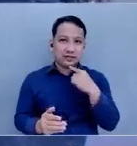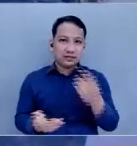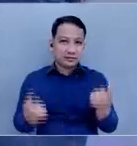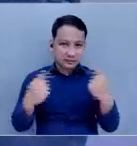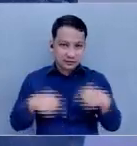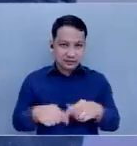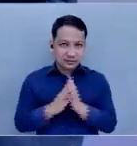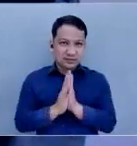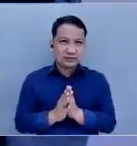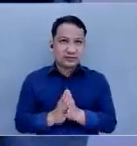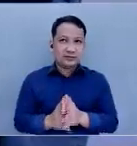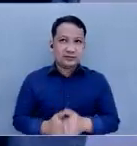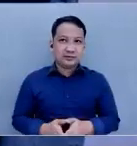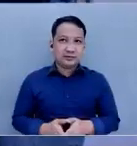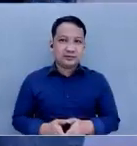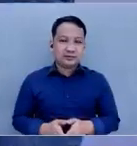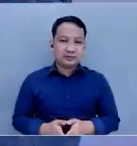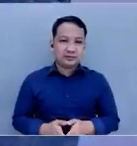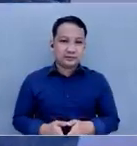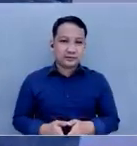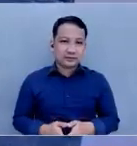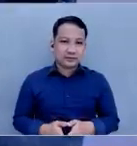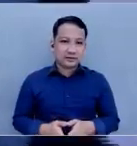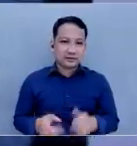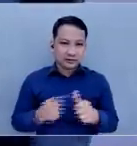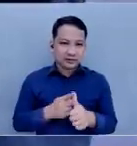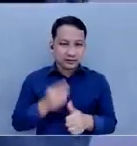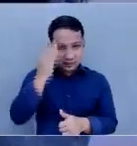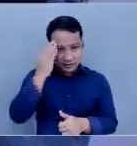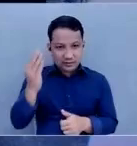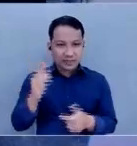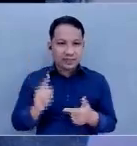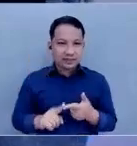doon. And first stop po is sa Bulacan.